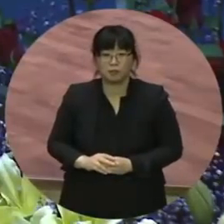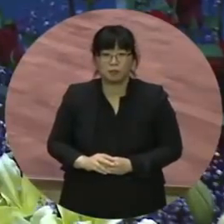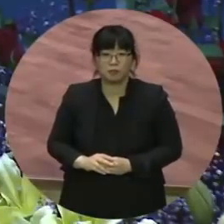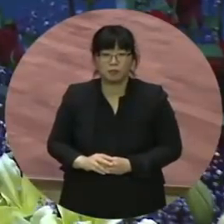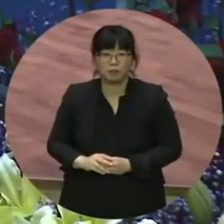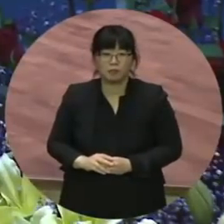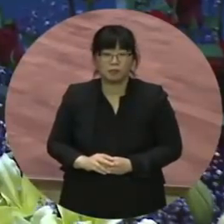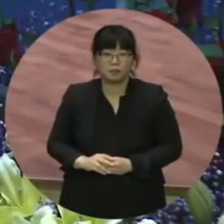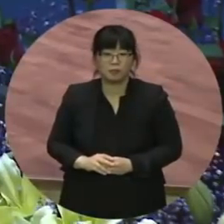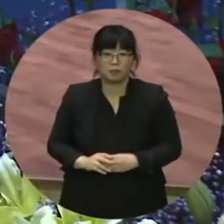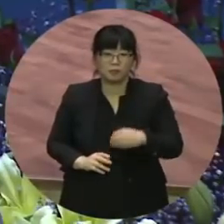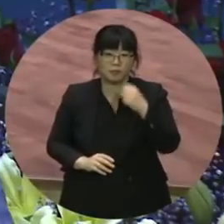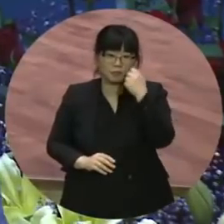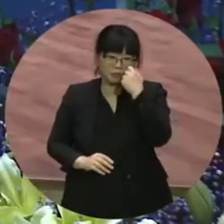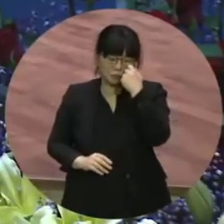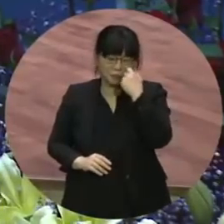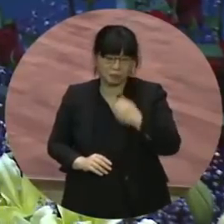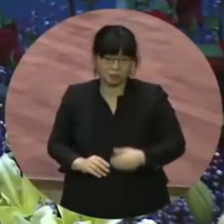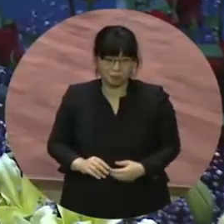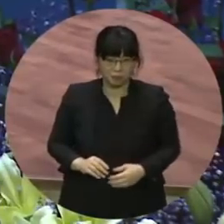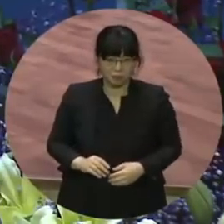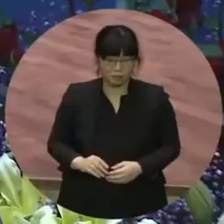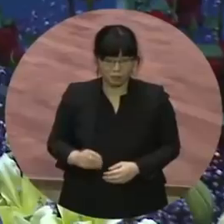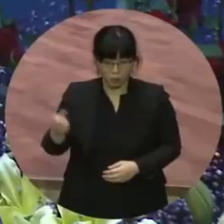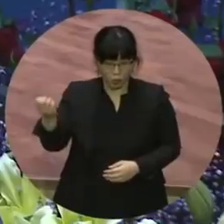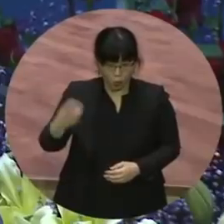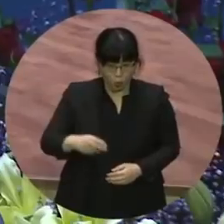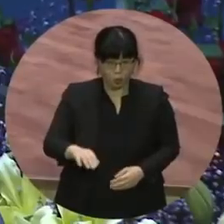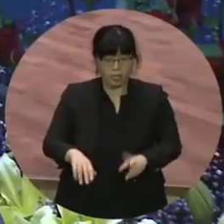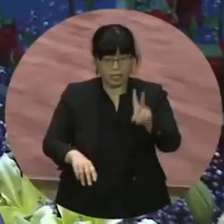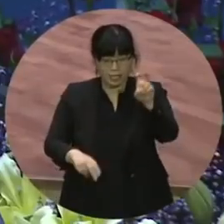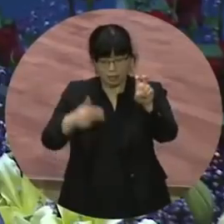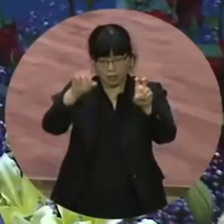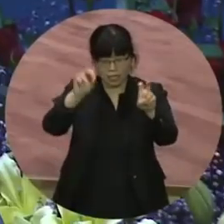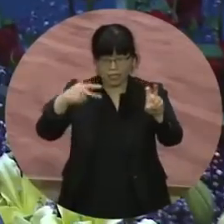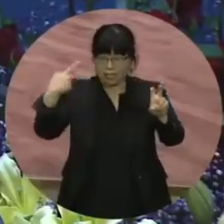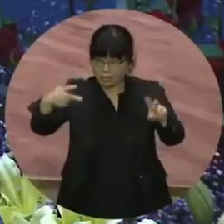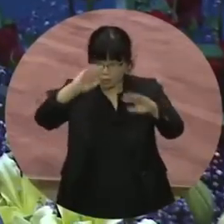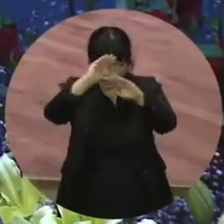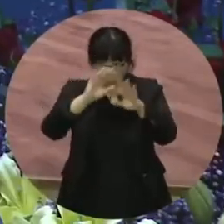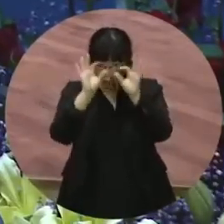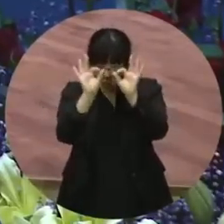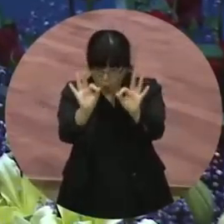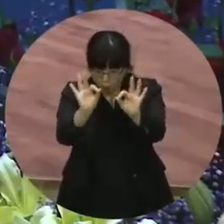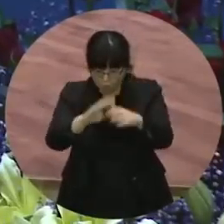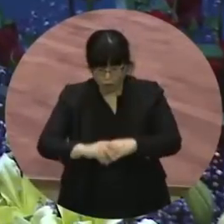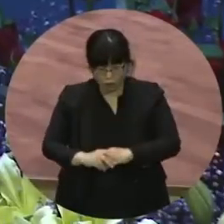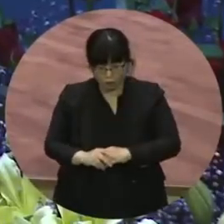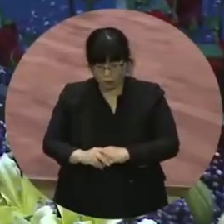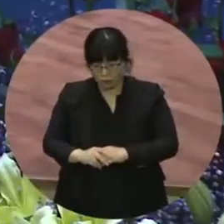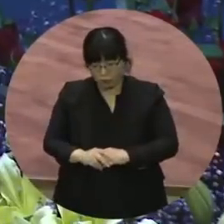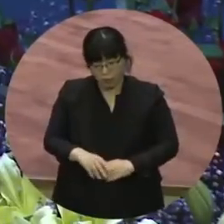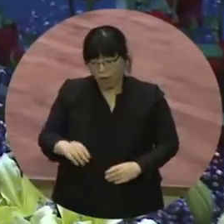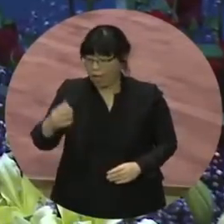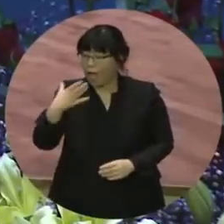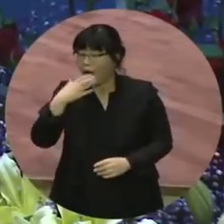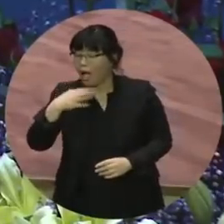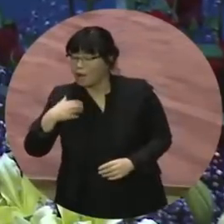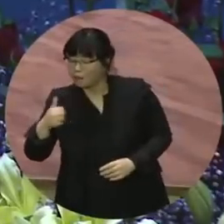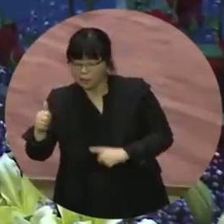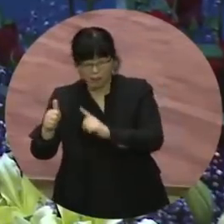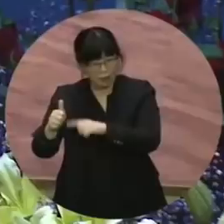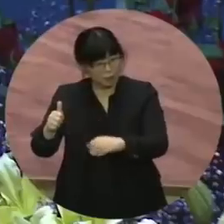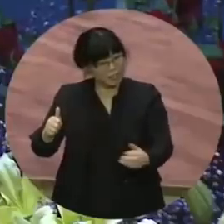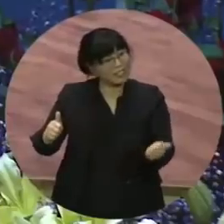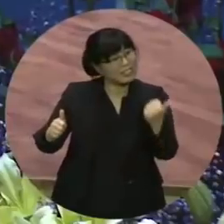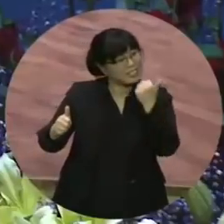보면 아브라함과 이삭 대화를 하죠. 서로 향해서 표현하는데 내 아버지요, 그러니까 내 아들아, 얼마나 그